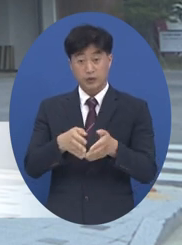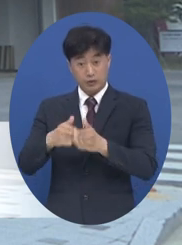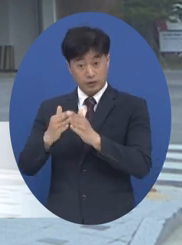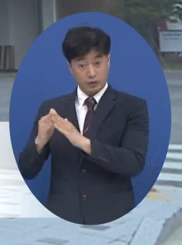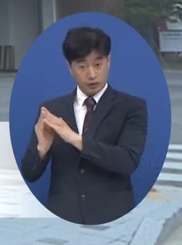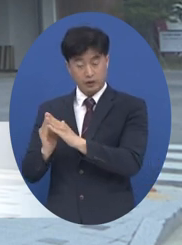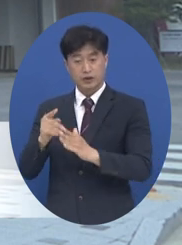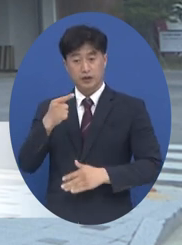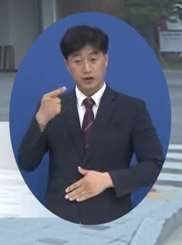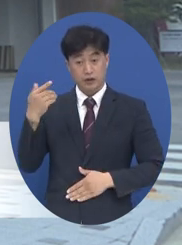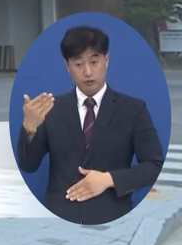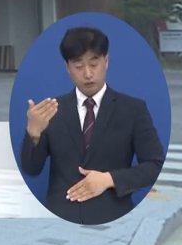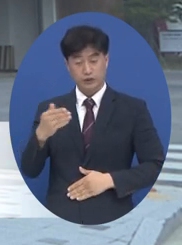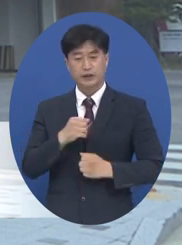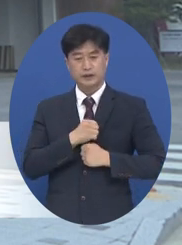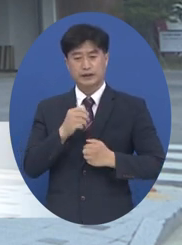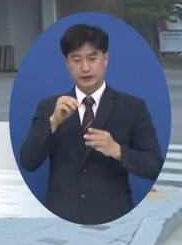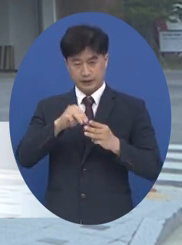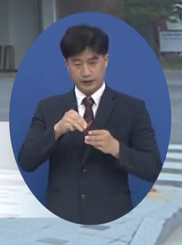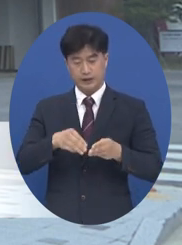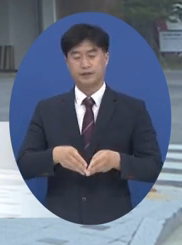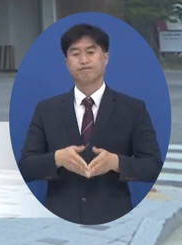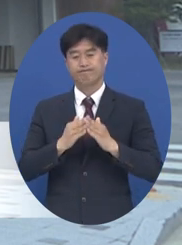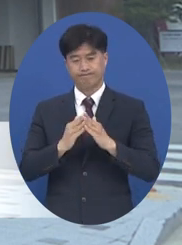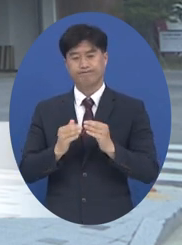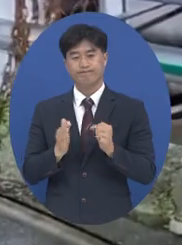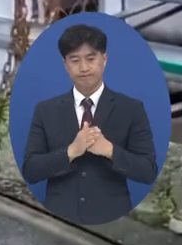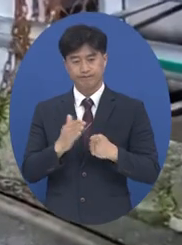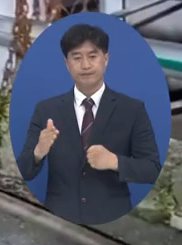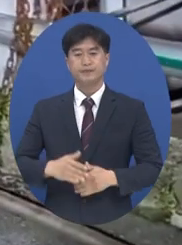인 것으로 보입니다 추 창 순 기자의 보도입니다